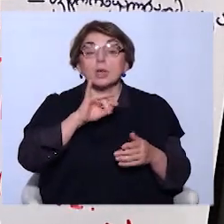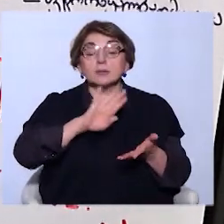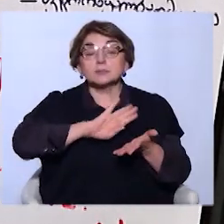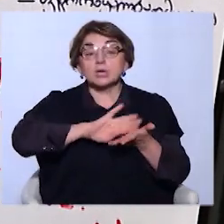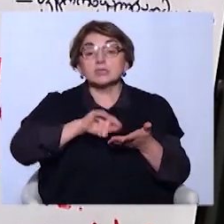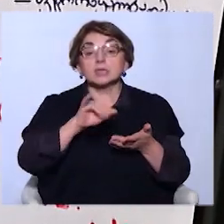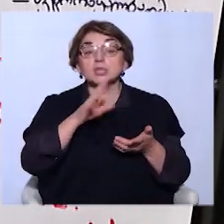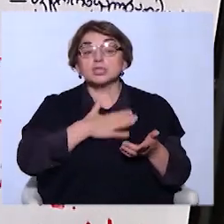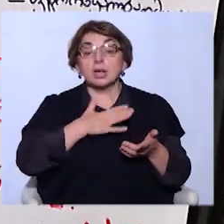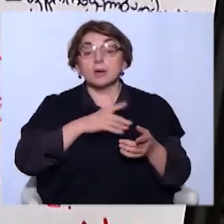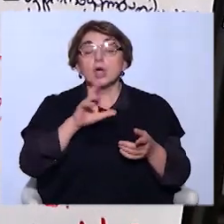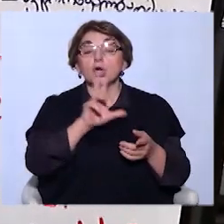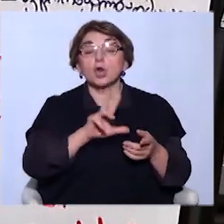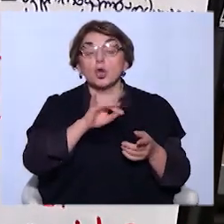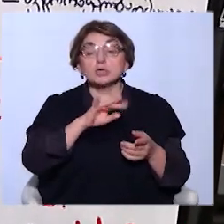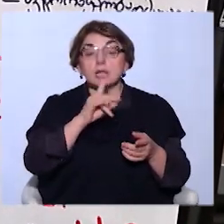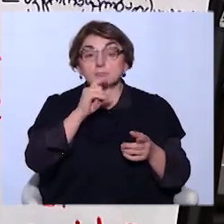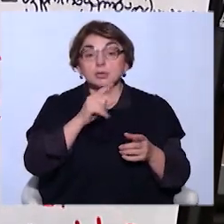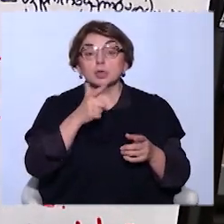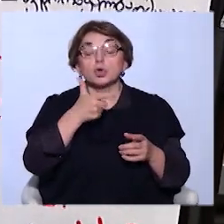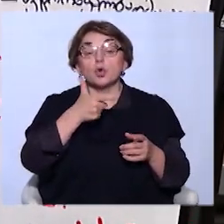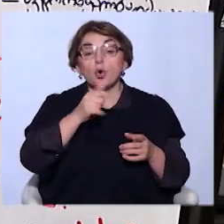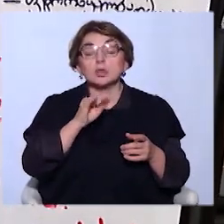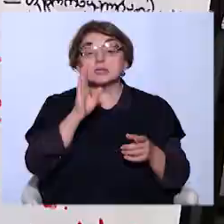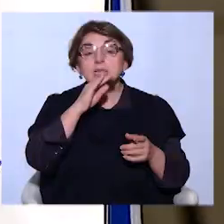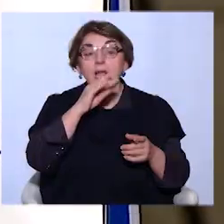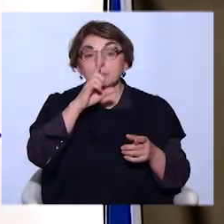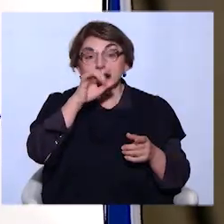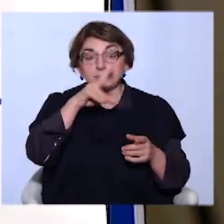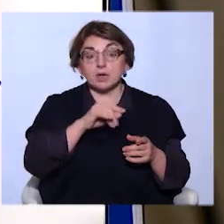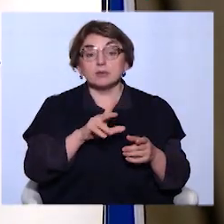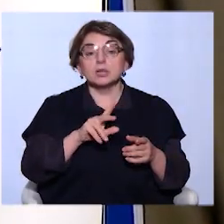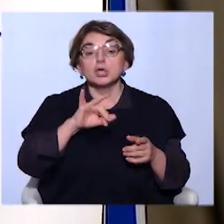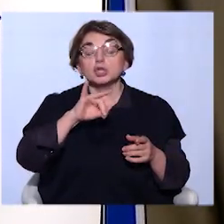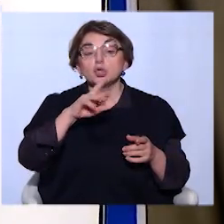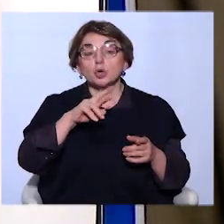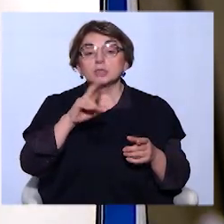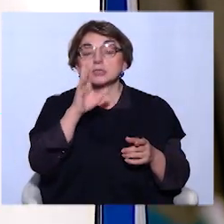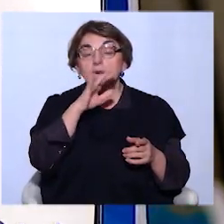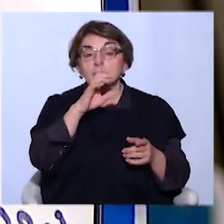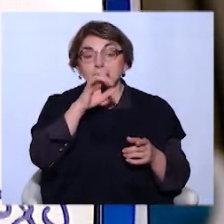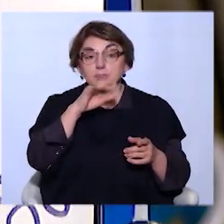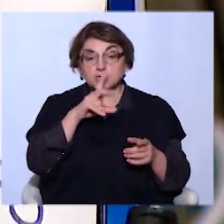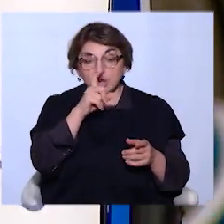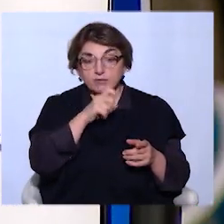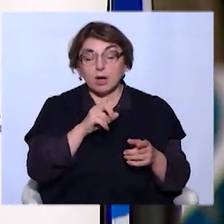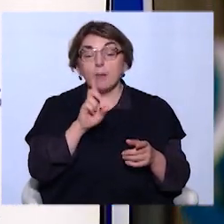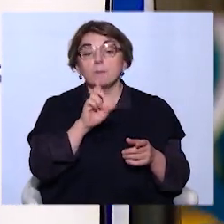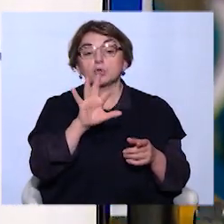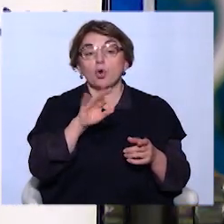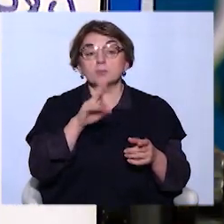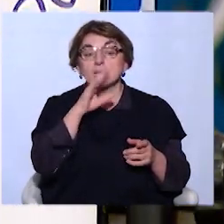ქლორ წყალბად მჟავა, გოგირდ წყალბად მჟავა, იოდ წყალბად მჟავა,